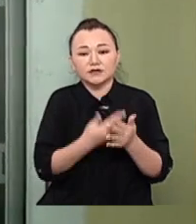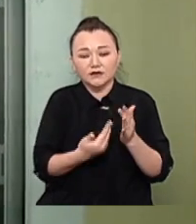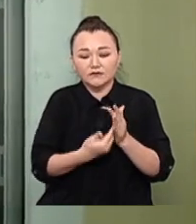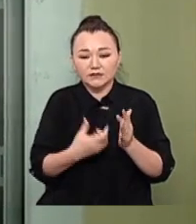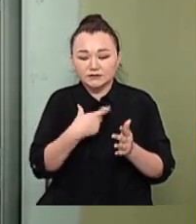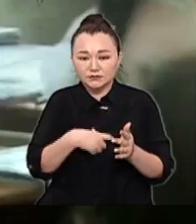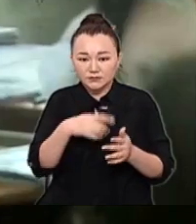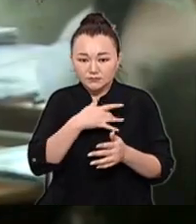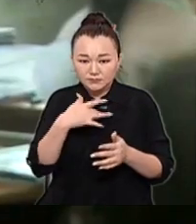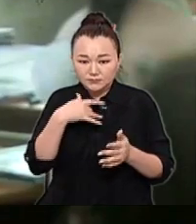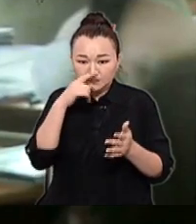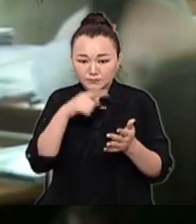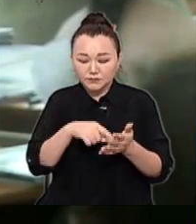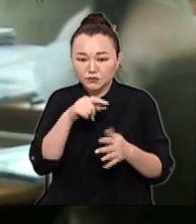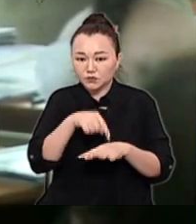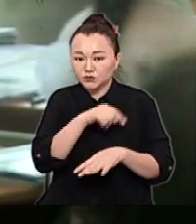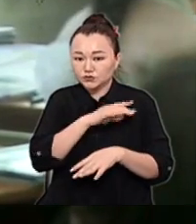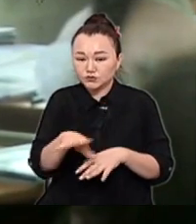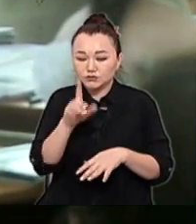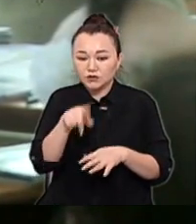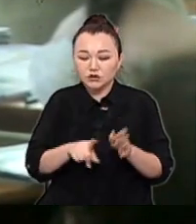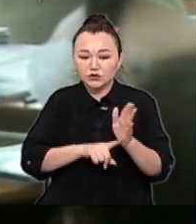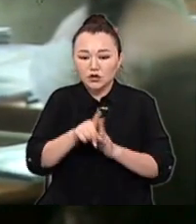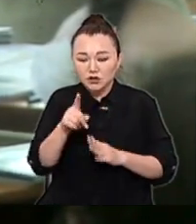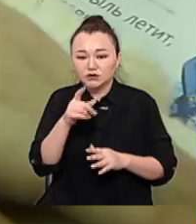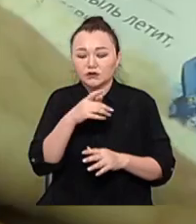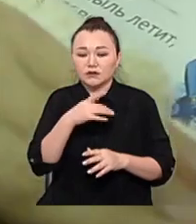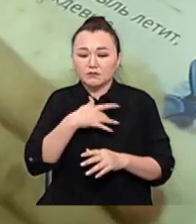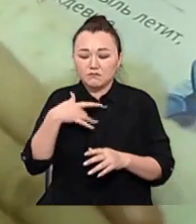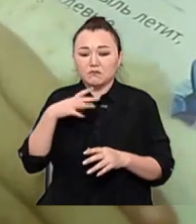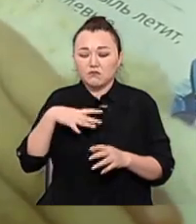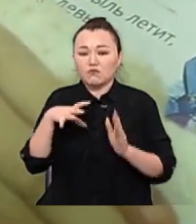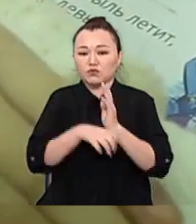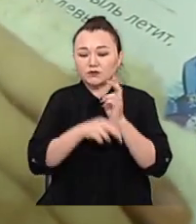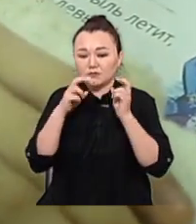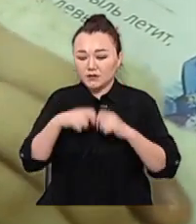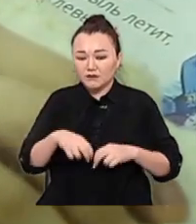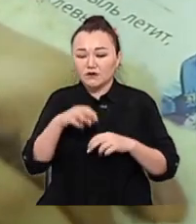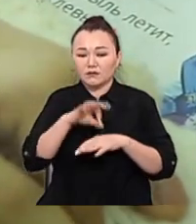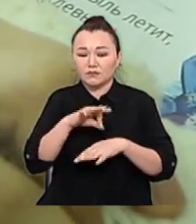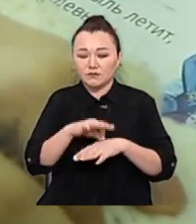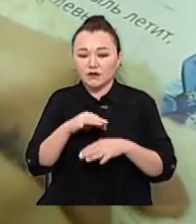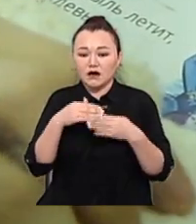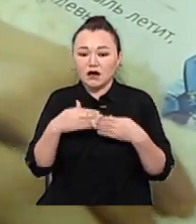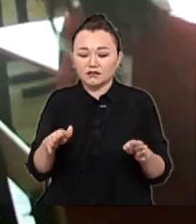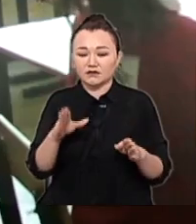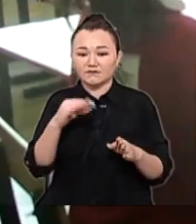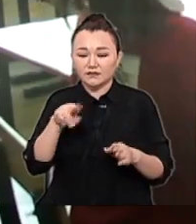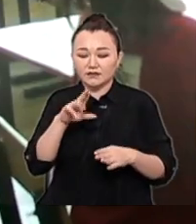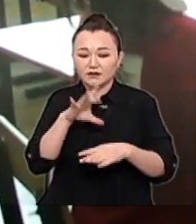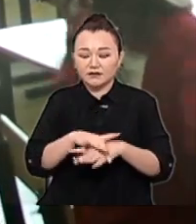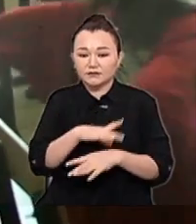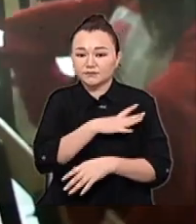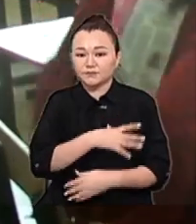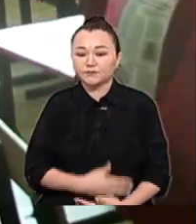өзінің құрт ауруына шалдыққанын байқамаған екен. Алғашында күдікпен қараса да, кейін тексеру кезінде аурудың ашық түрі деген диагнозы